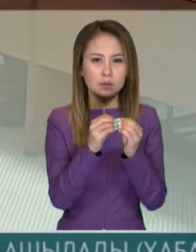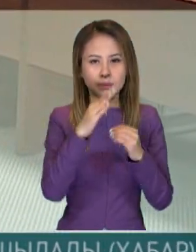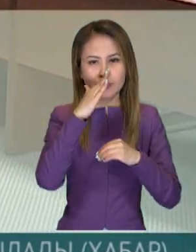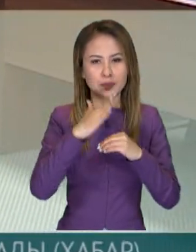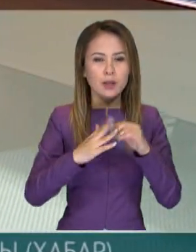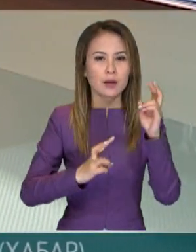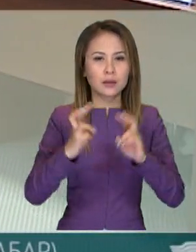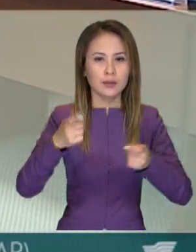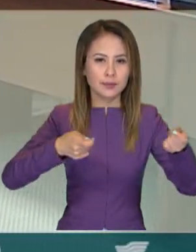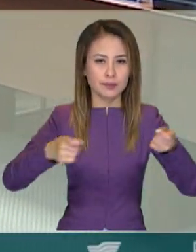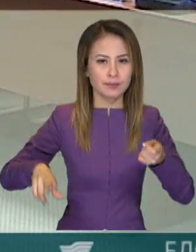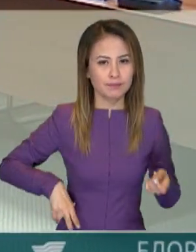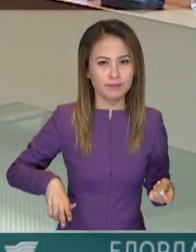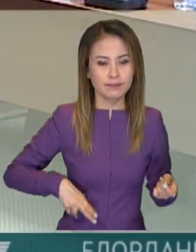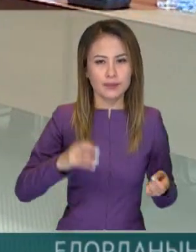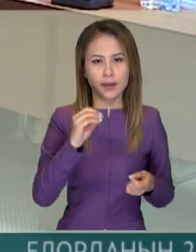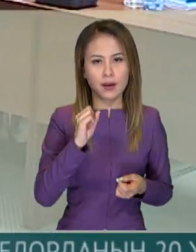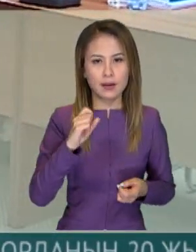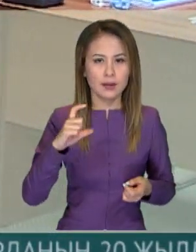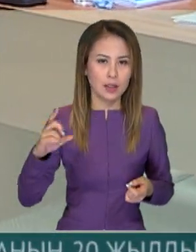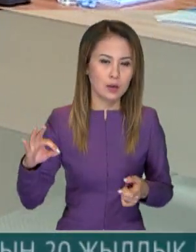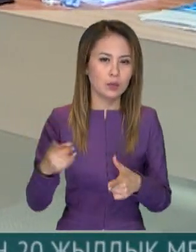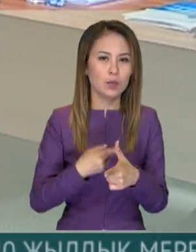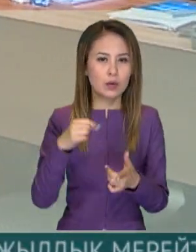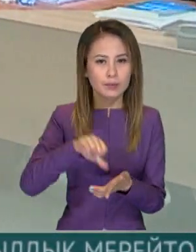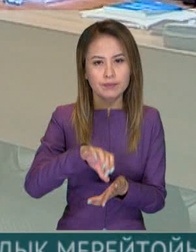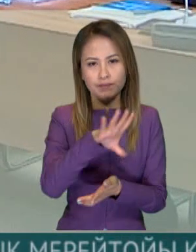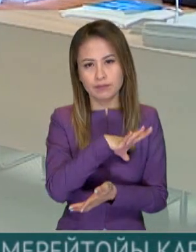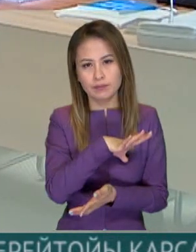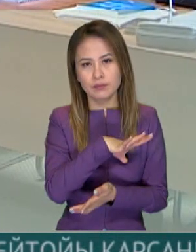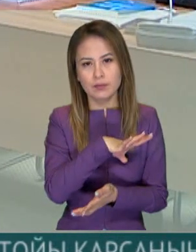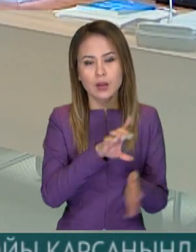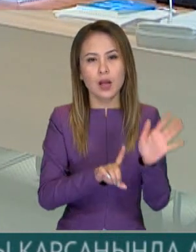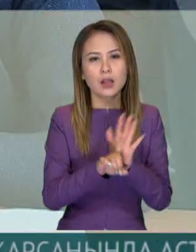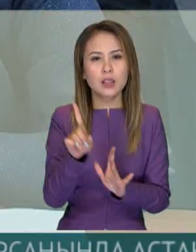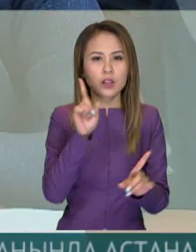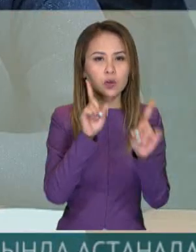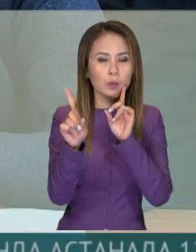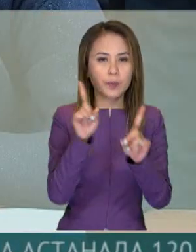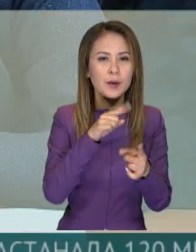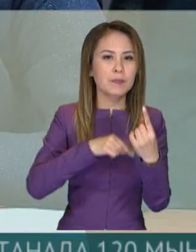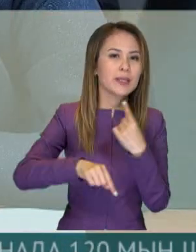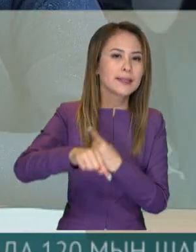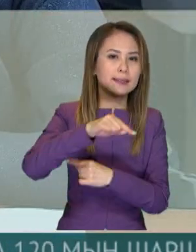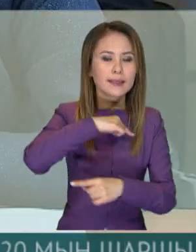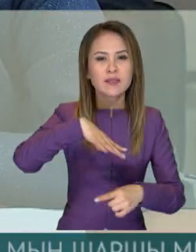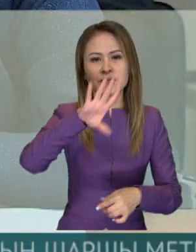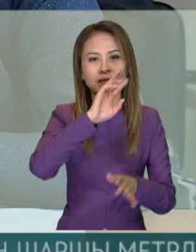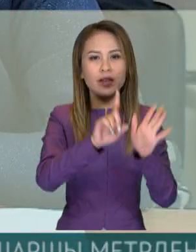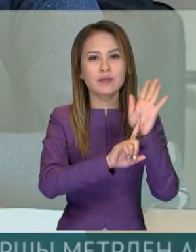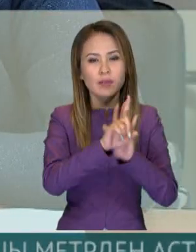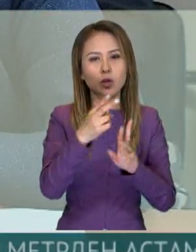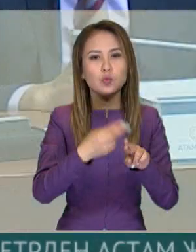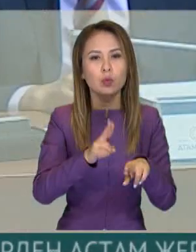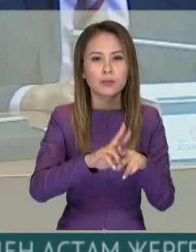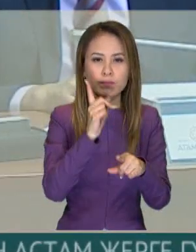шақты кәсіпорынның жетекшілері мен Еуразиялық экономикалық одақтың мүшелері қатысты. Жиналғандар бәсекелестік бизнестегі басты қағида, сондықтан